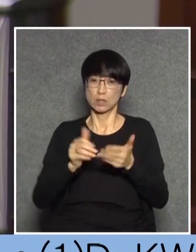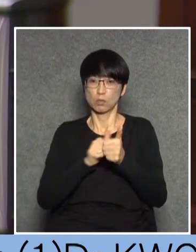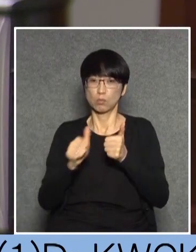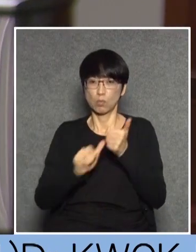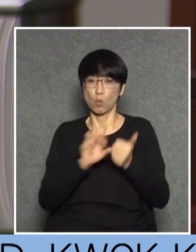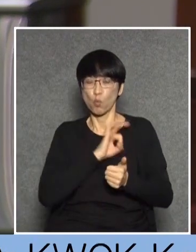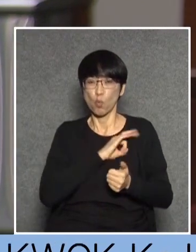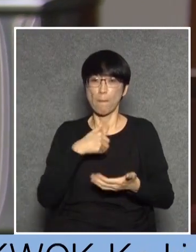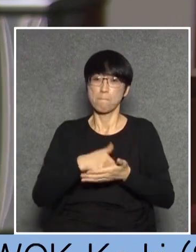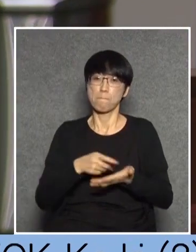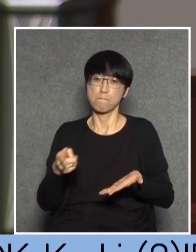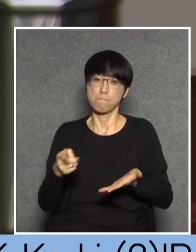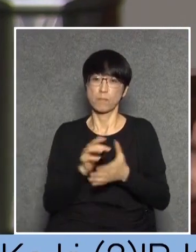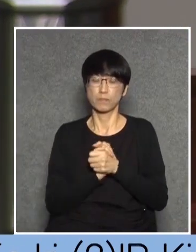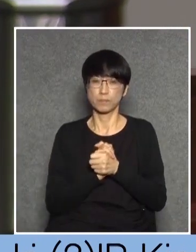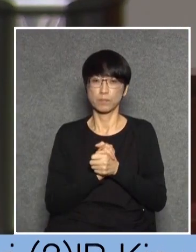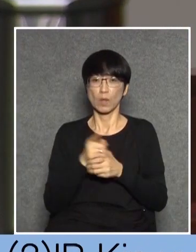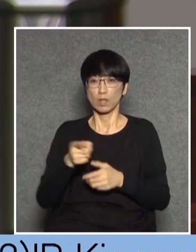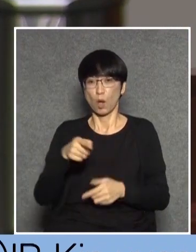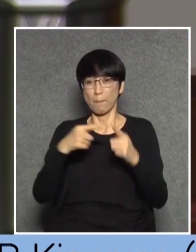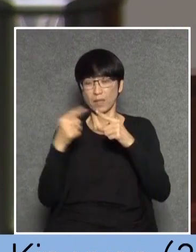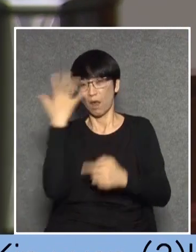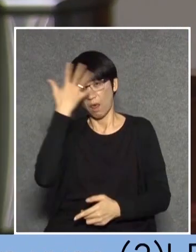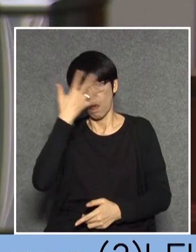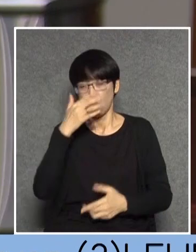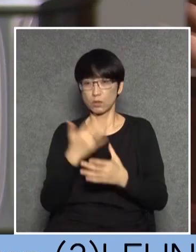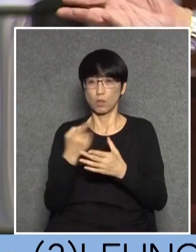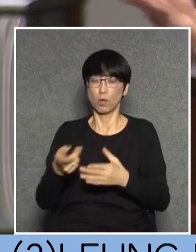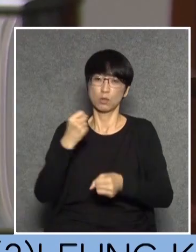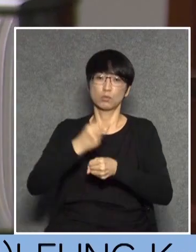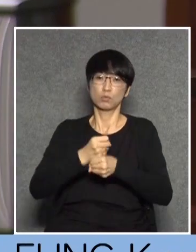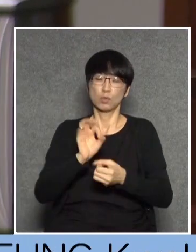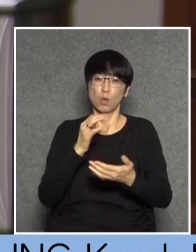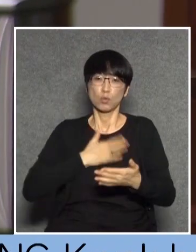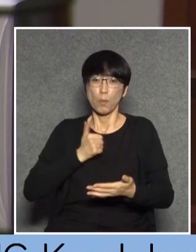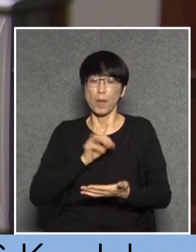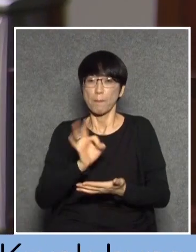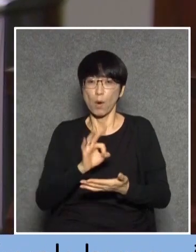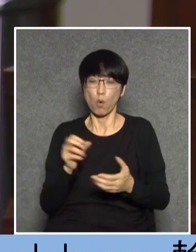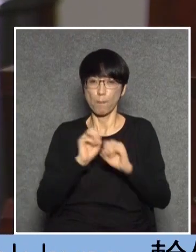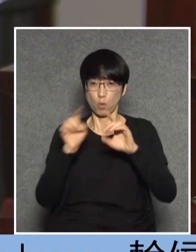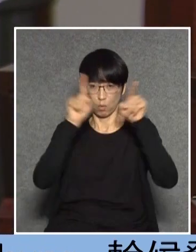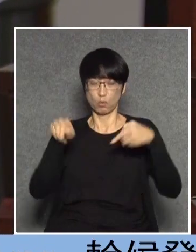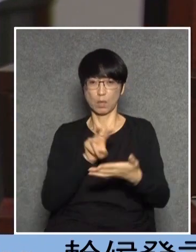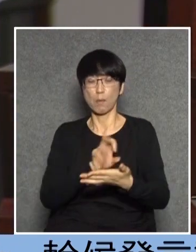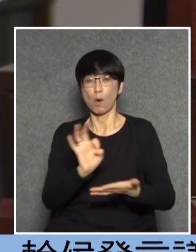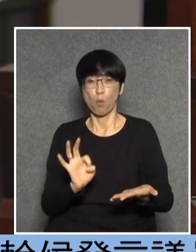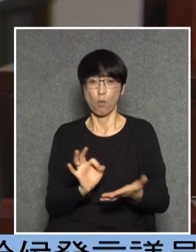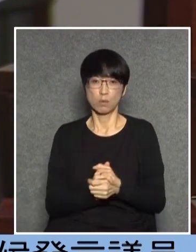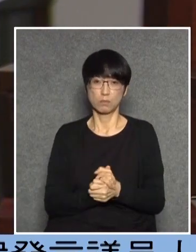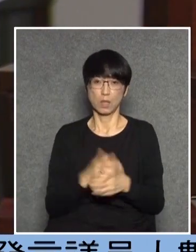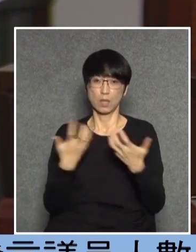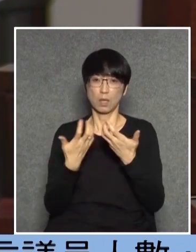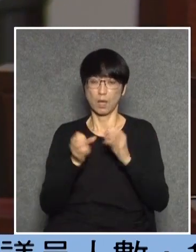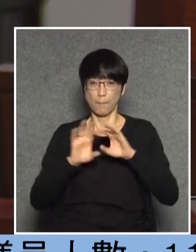啲立法会议员，然后那班人又蒙查查，因为大家不做功课，不拿财政委员会报告来看，不拿这个审计处分